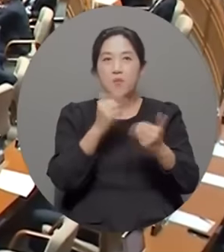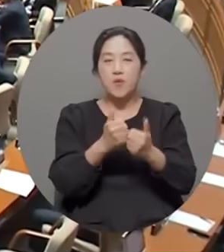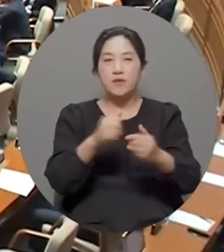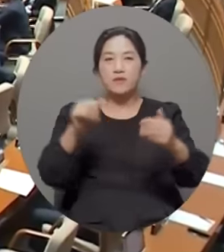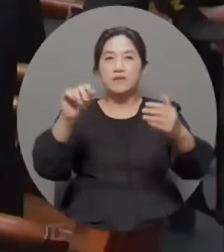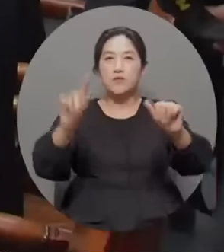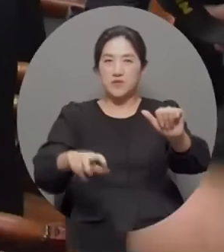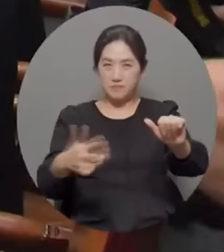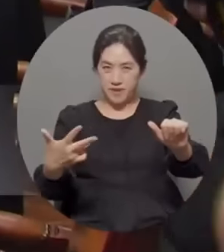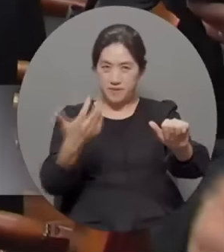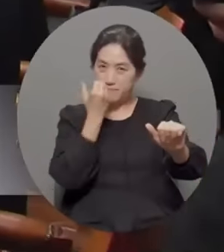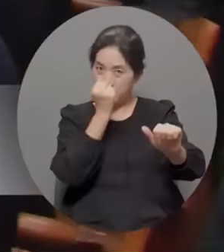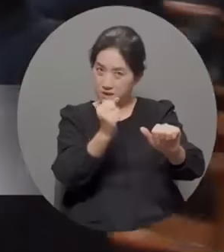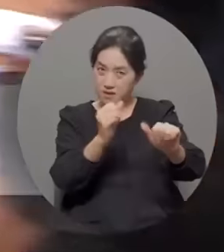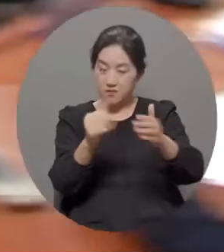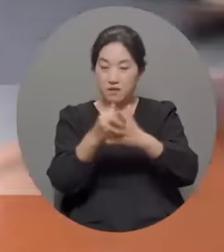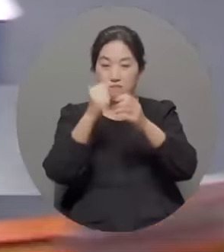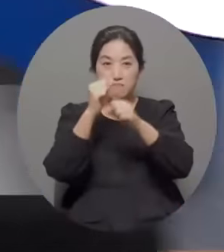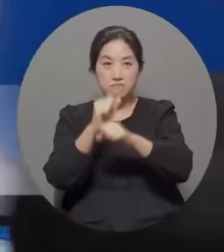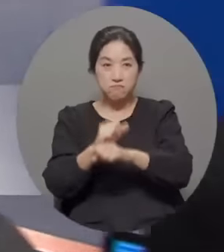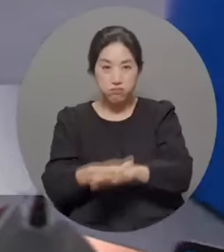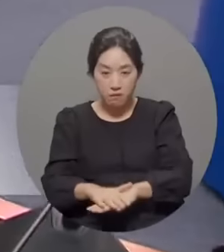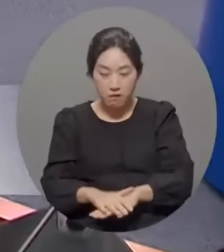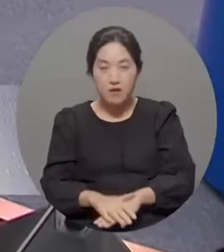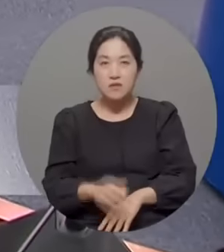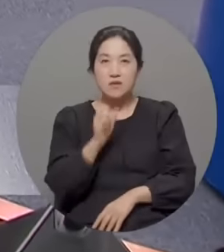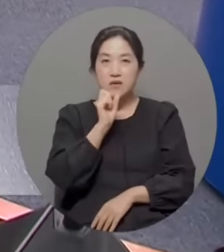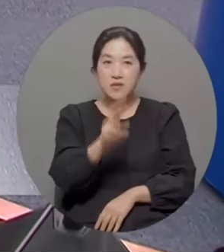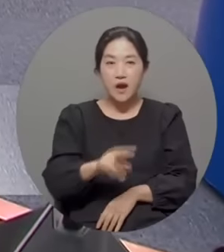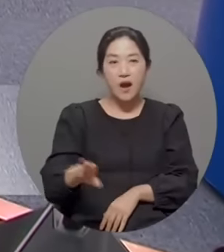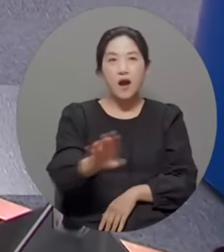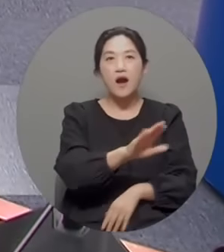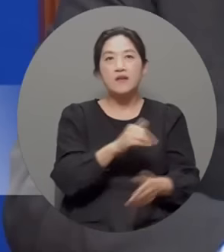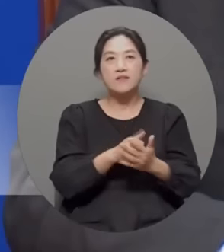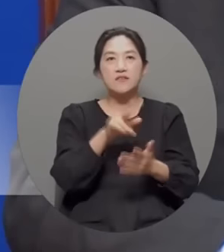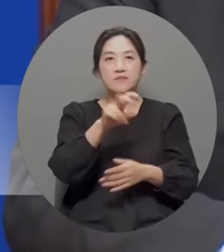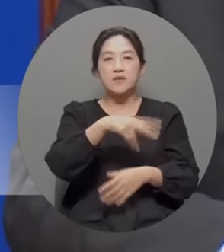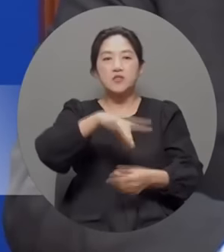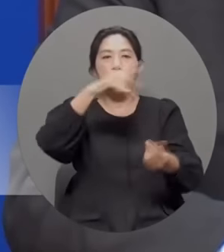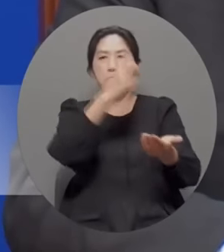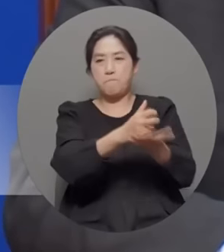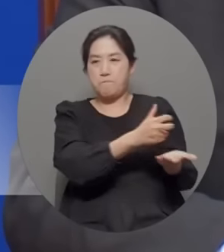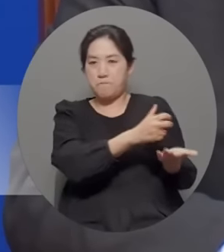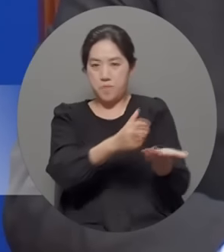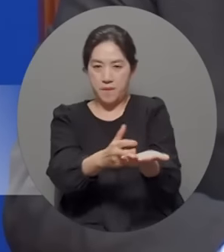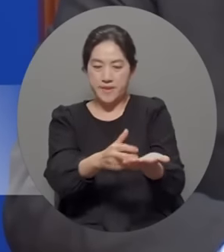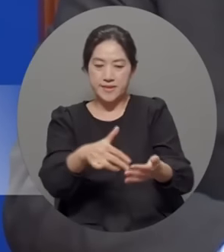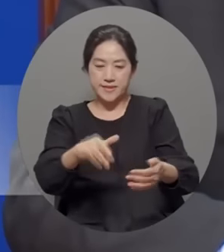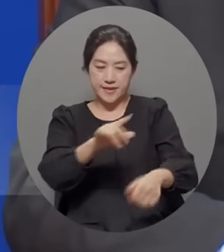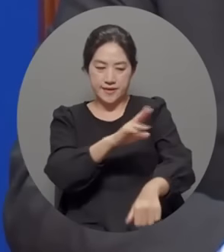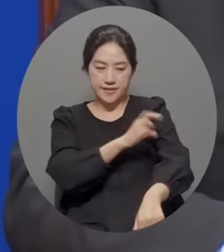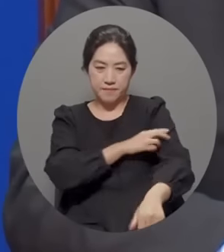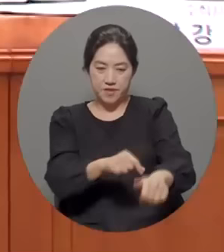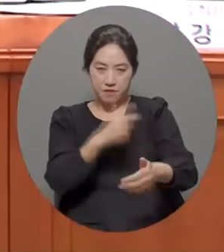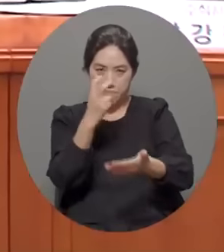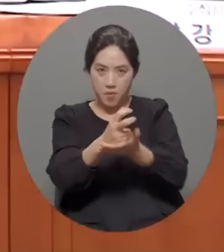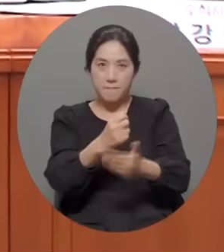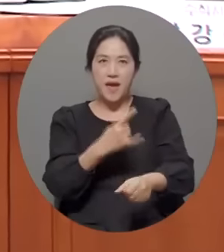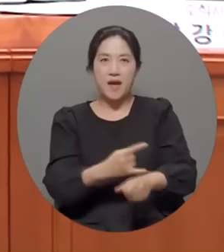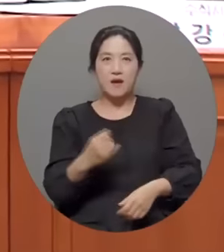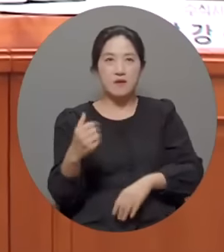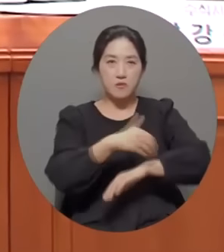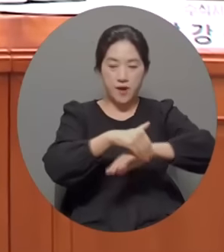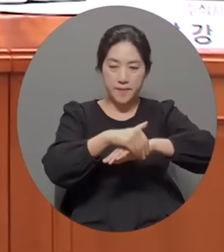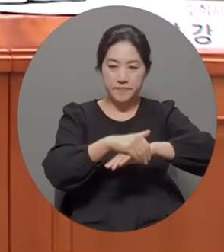유력합니다. 이번에 무산돼도 범야권은 22대 첫 법안으로 최상병 특검법을 다시 발의할 계획입니다.